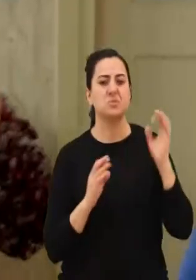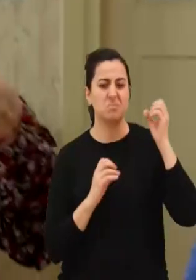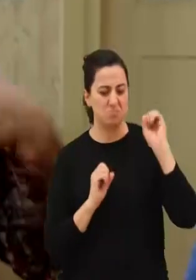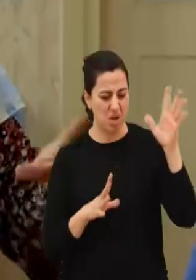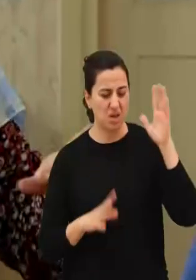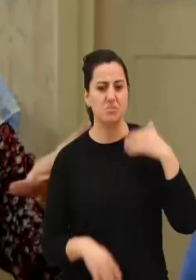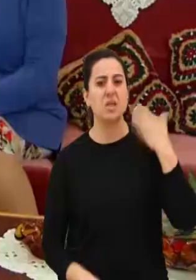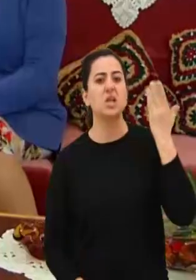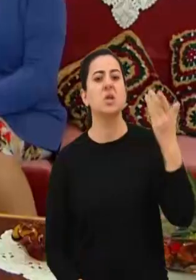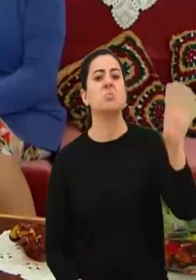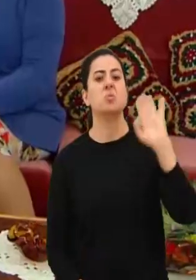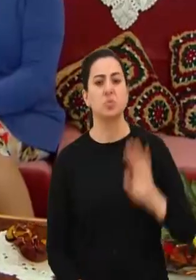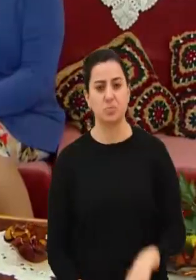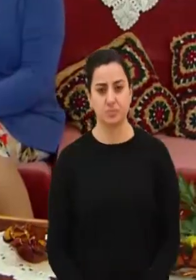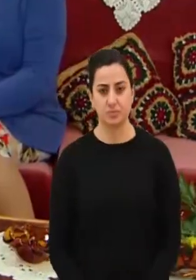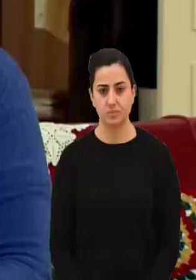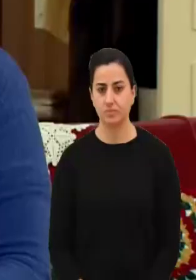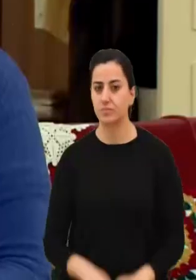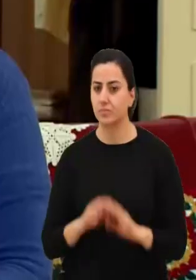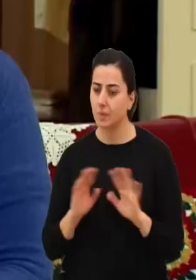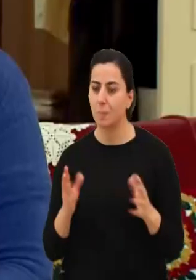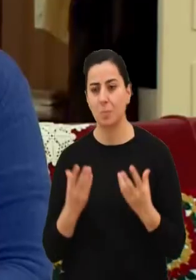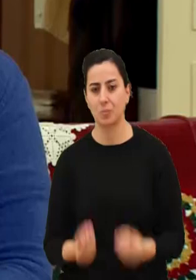moru gitmeyeceğim. Hiç. Tamam